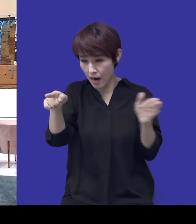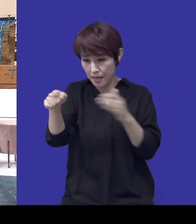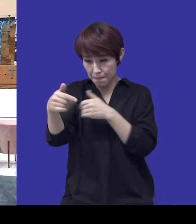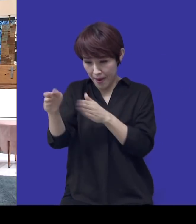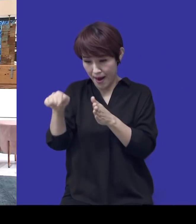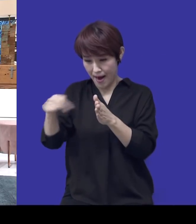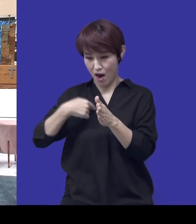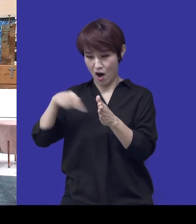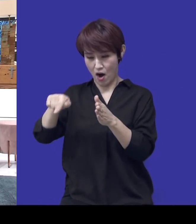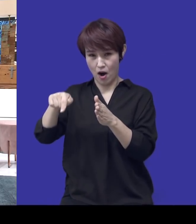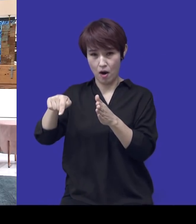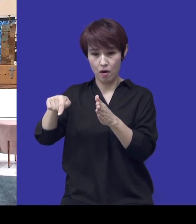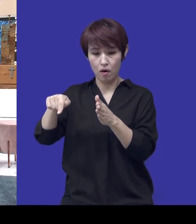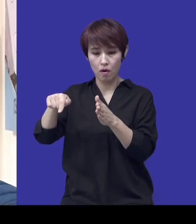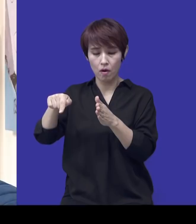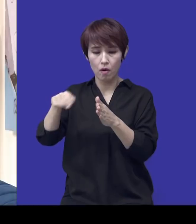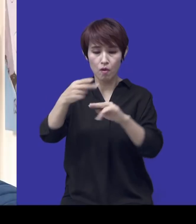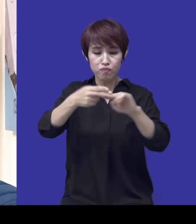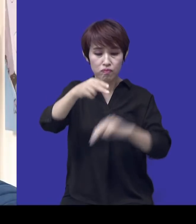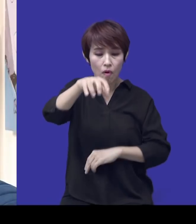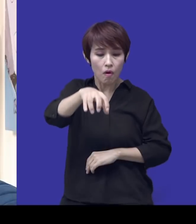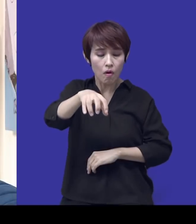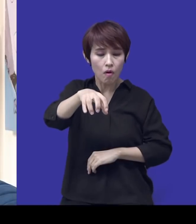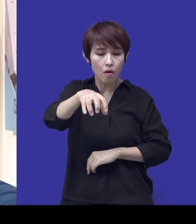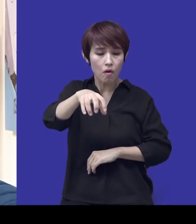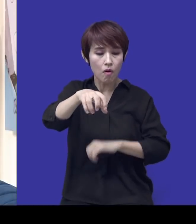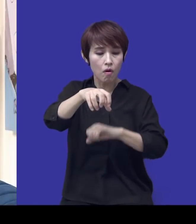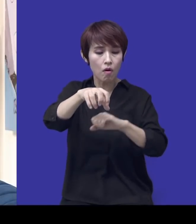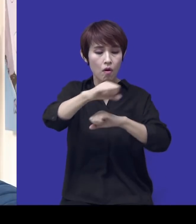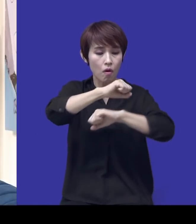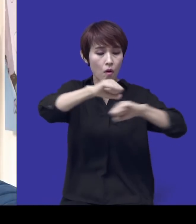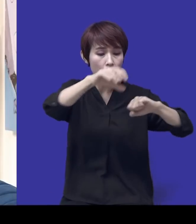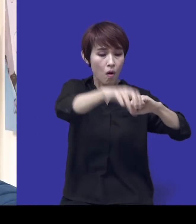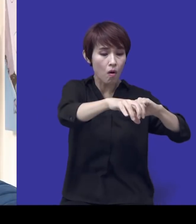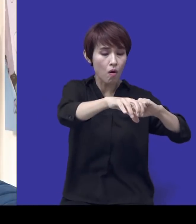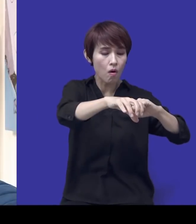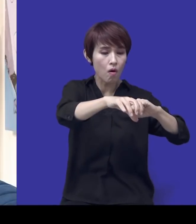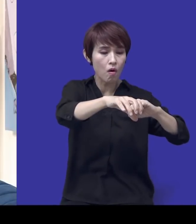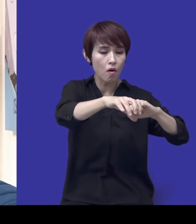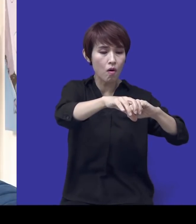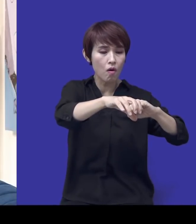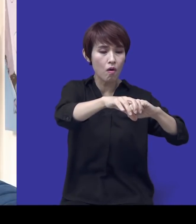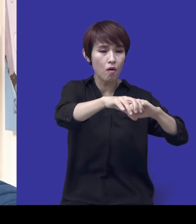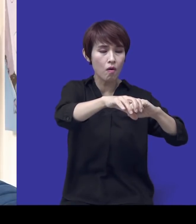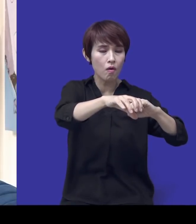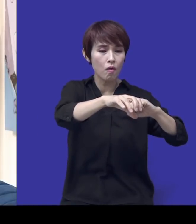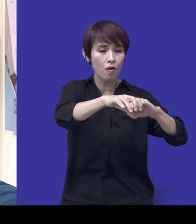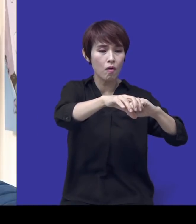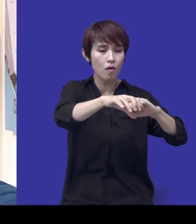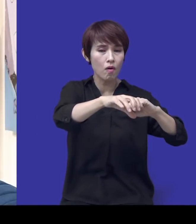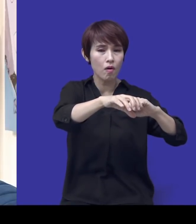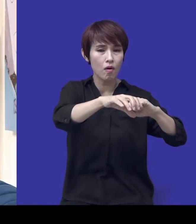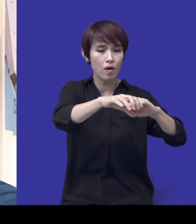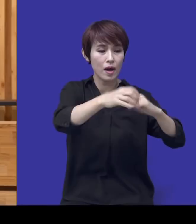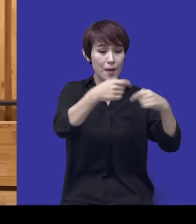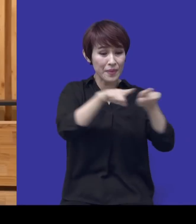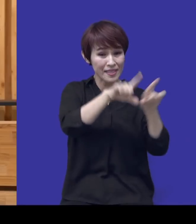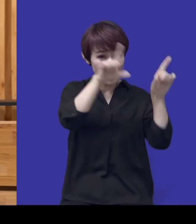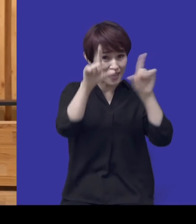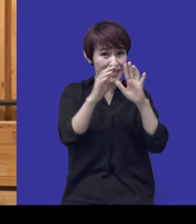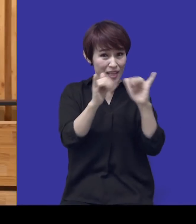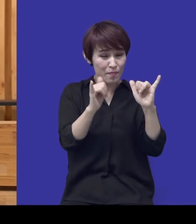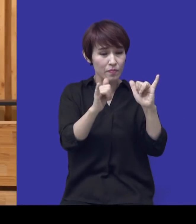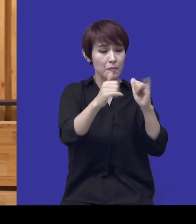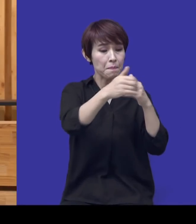가는 길에 부엌이 있고 거실이 있고 그 같이 사는 사모님이나 그 사장님의 방이 있어 그랬거든요. 예.